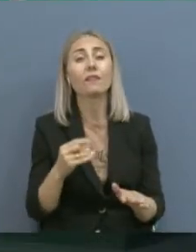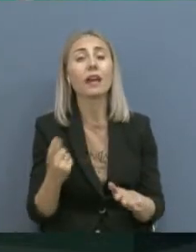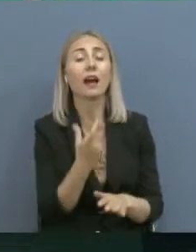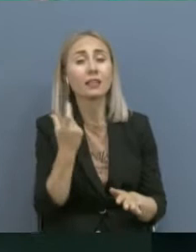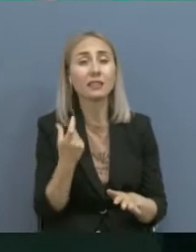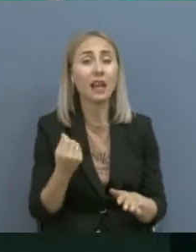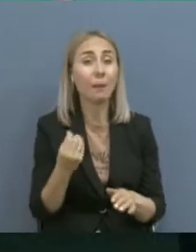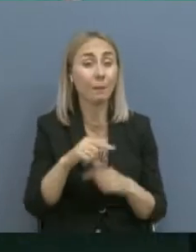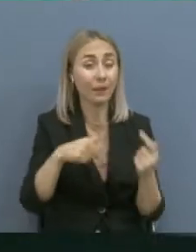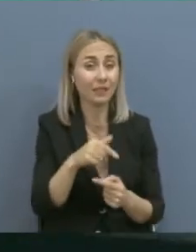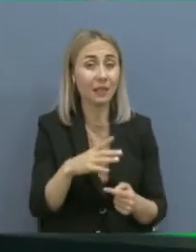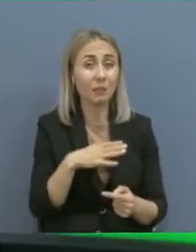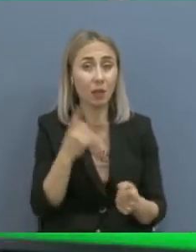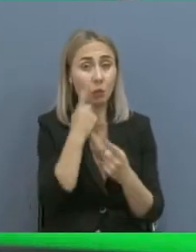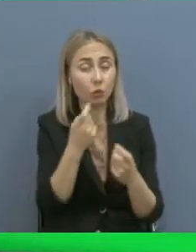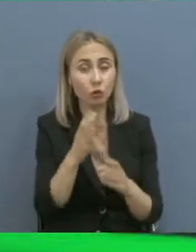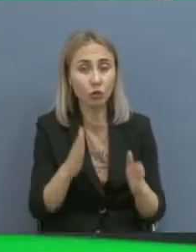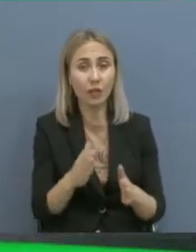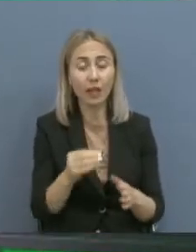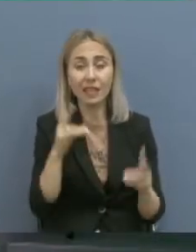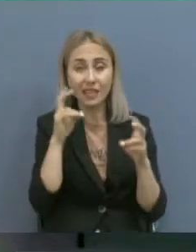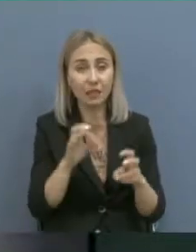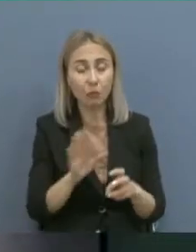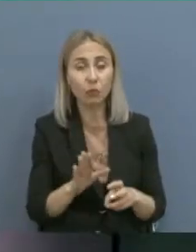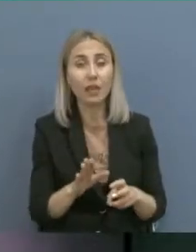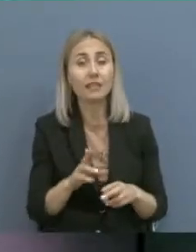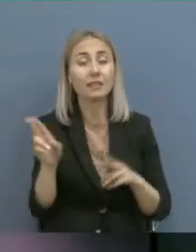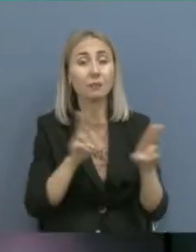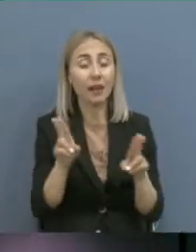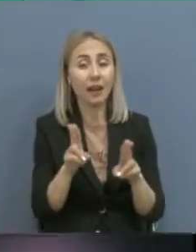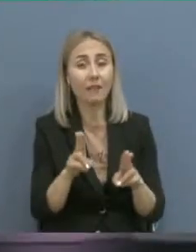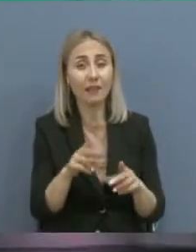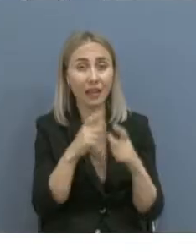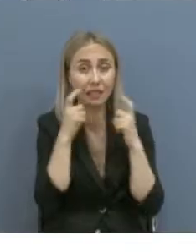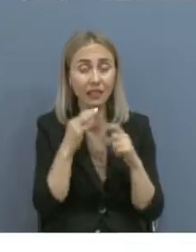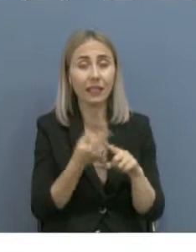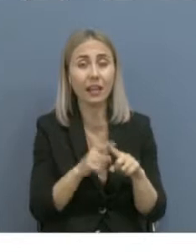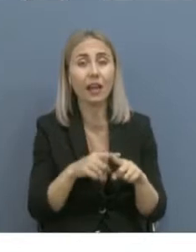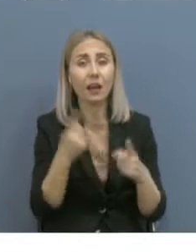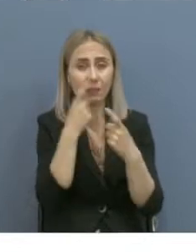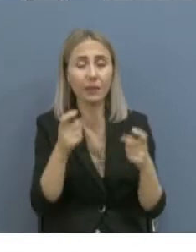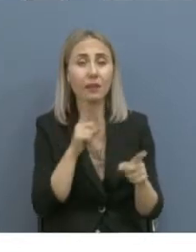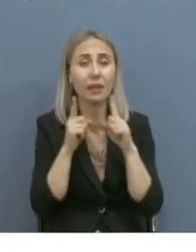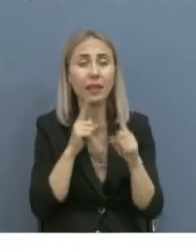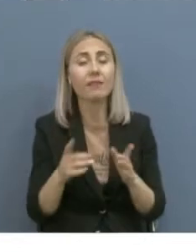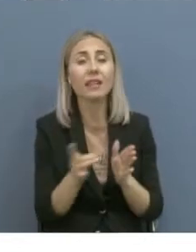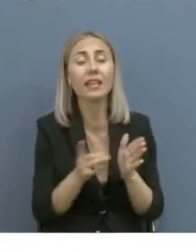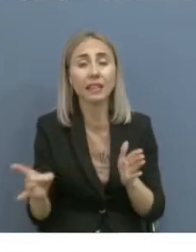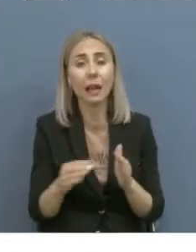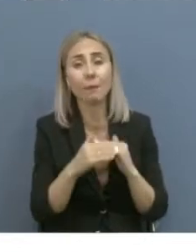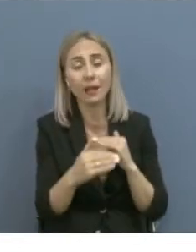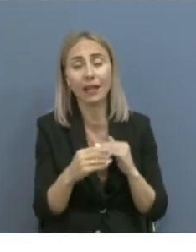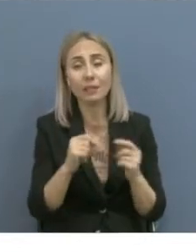айтуынша, қолында 2 жастағы баласы болған. Құтқарушылар дер кезінде жетіп ана мен баланы құтқарып үлгерген. Полицейлер мен